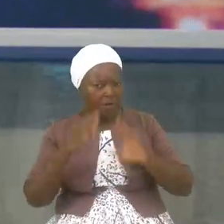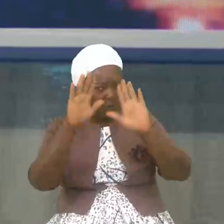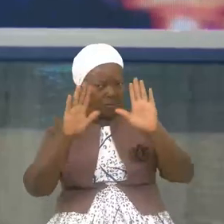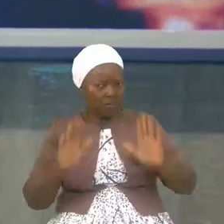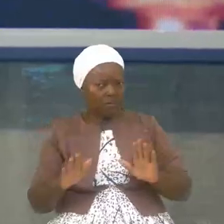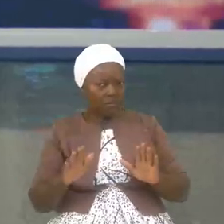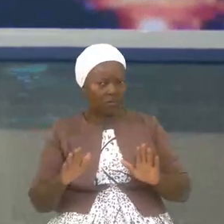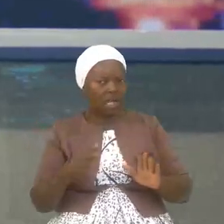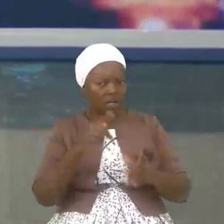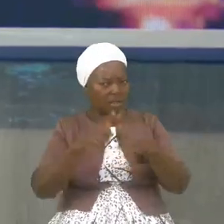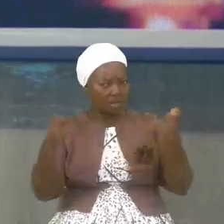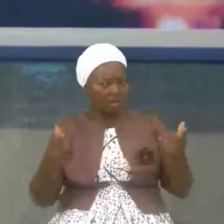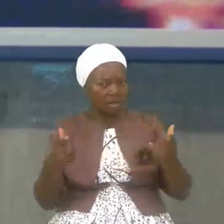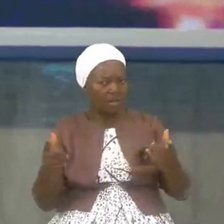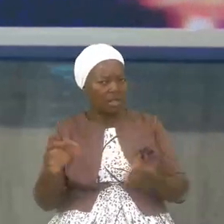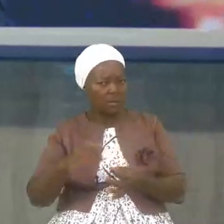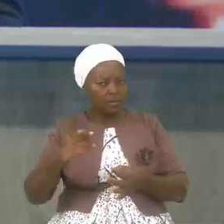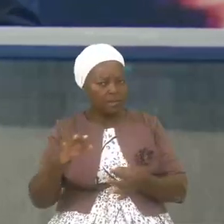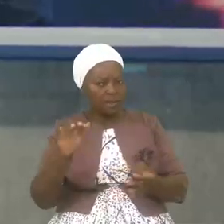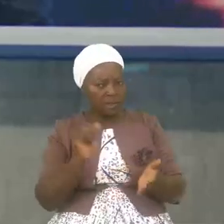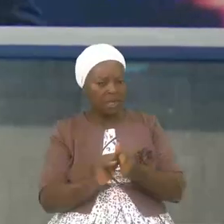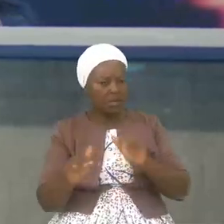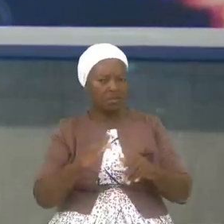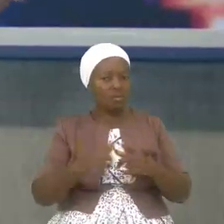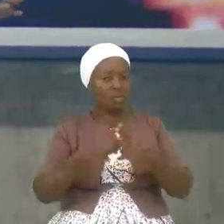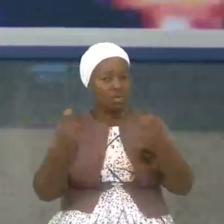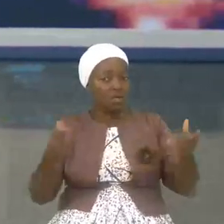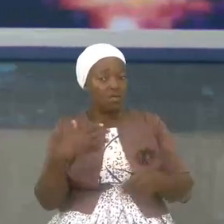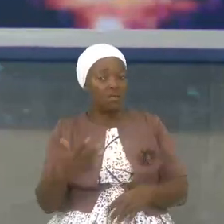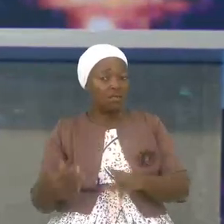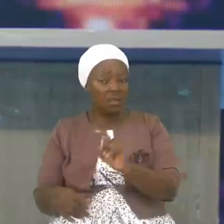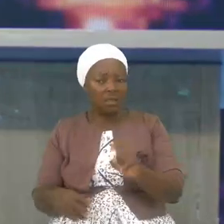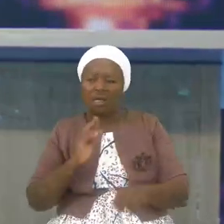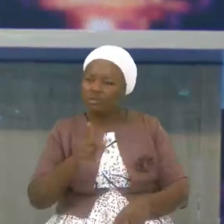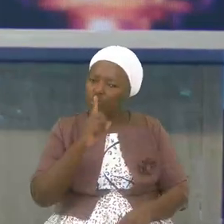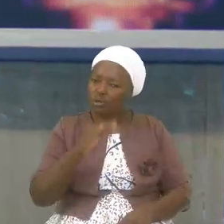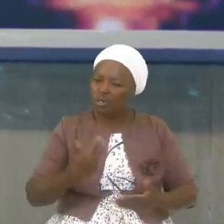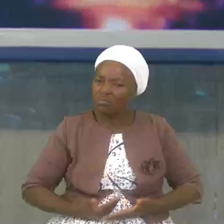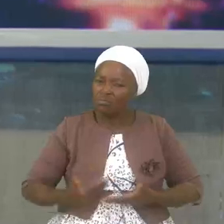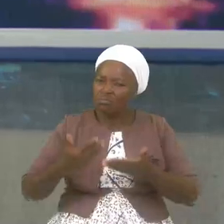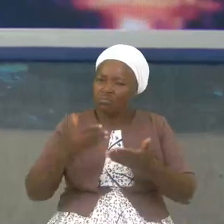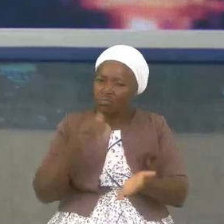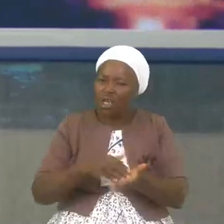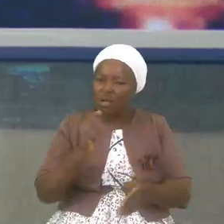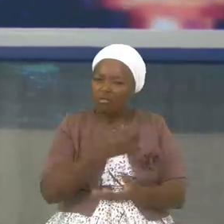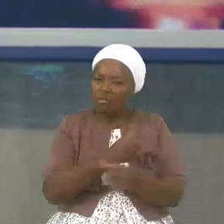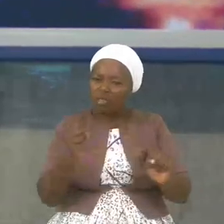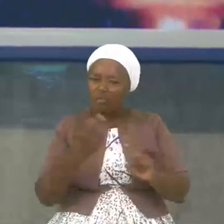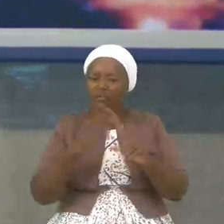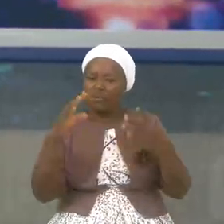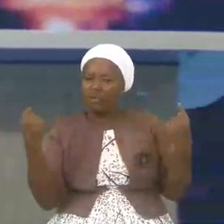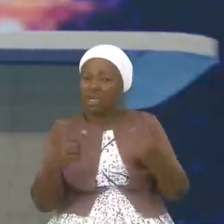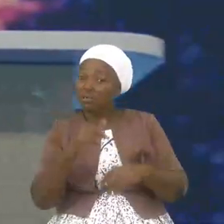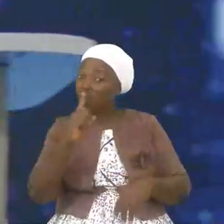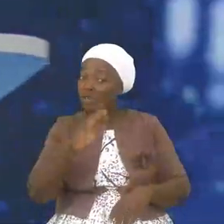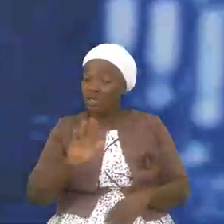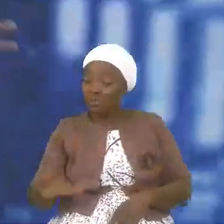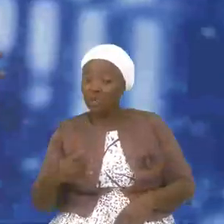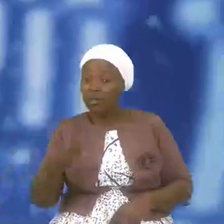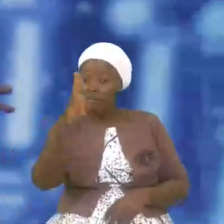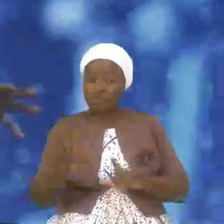dit, qui fait des choses excellentes? Est-ce que tu es vraiment né de nouveau? Est-ce que tu es vraiment un enfant de Dieu?